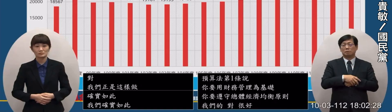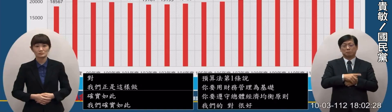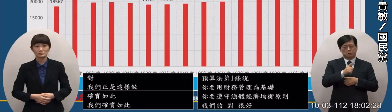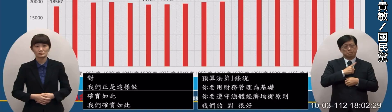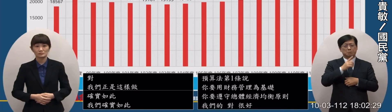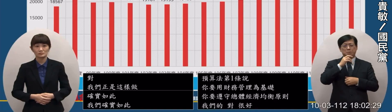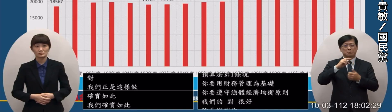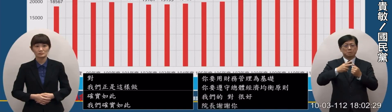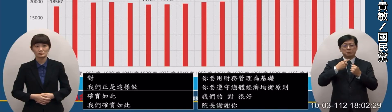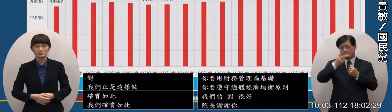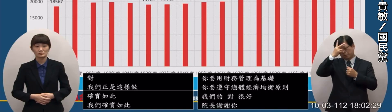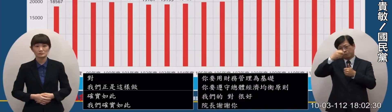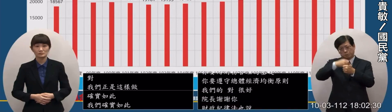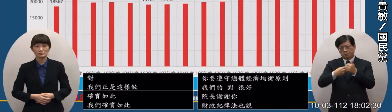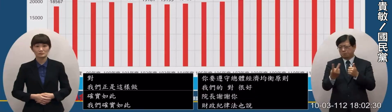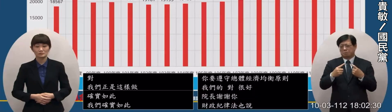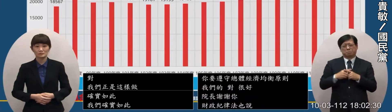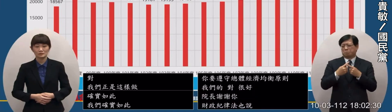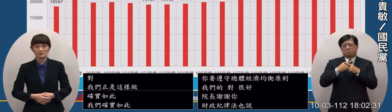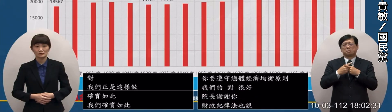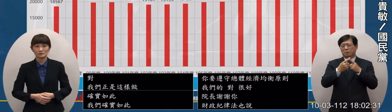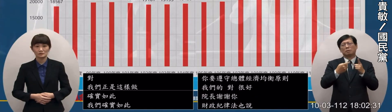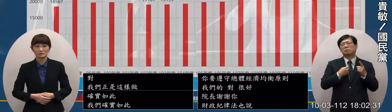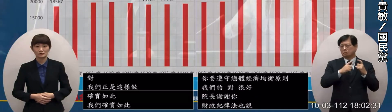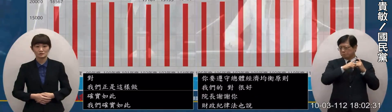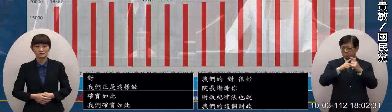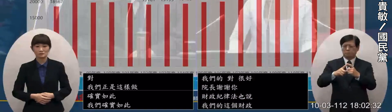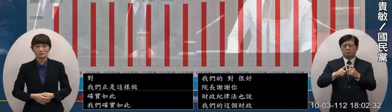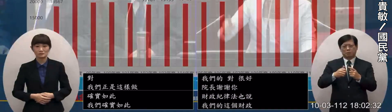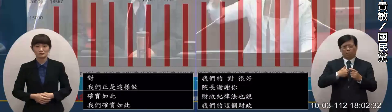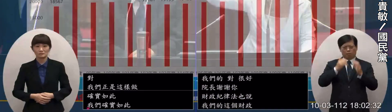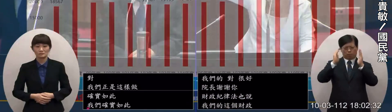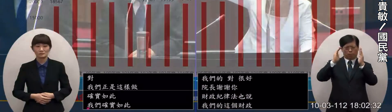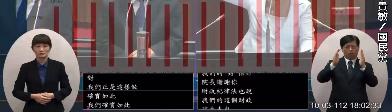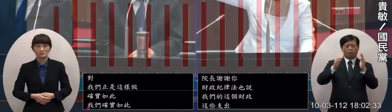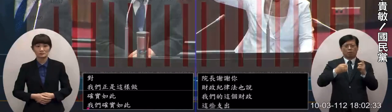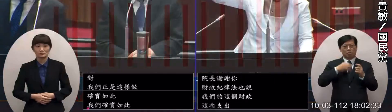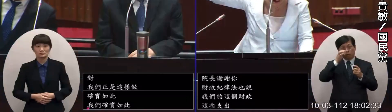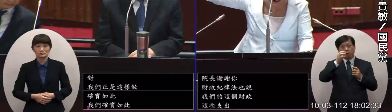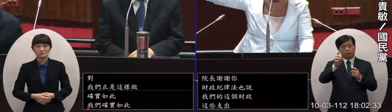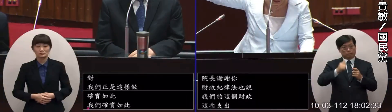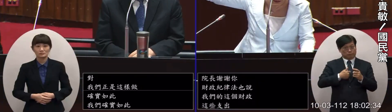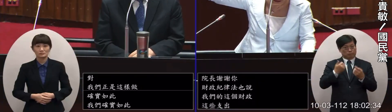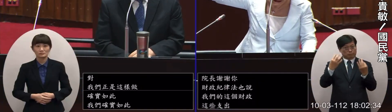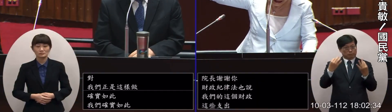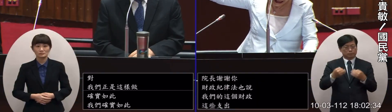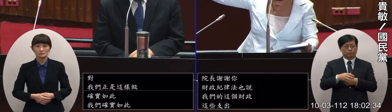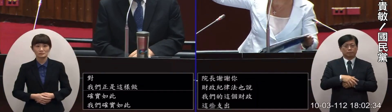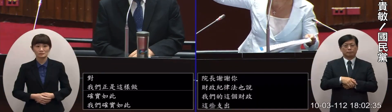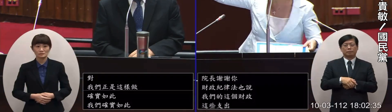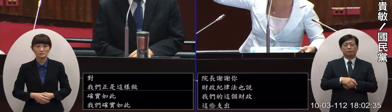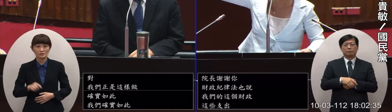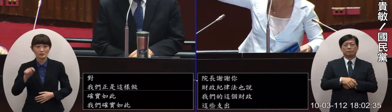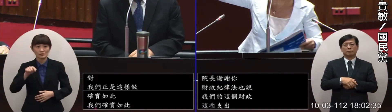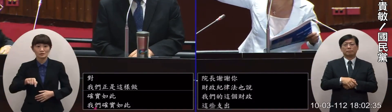辞的跟曾明忠委员回答的时候，你讲的义正言辞，我们看一下你实际上面的数据。 那是因